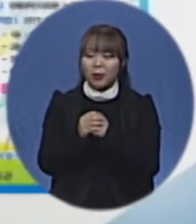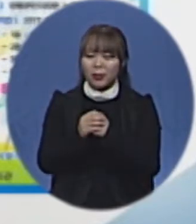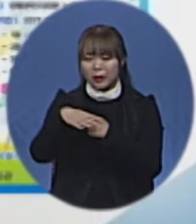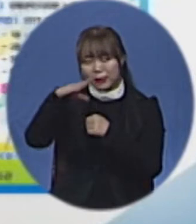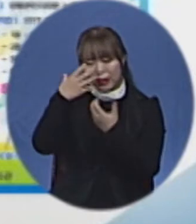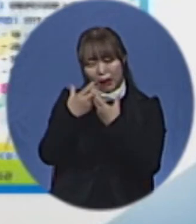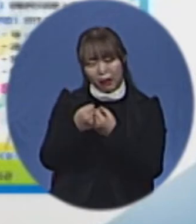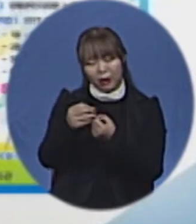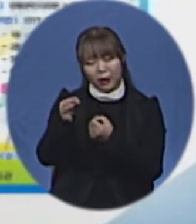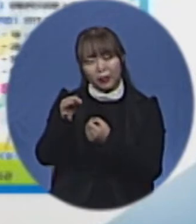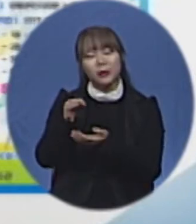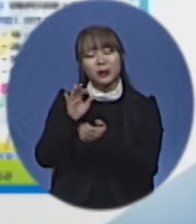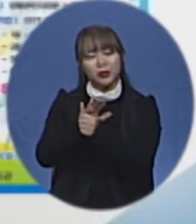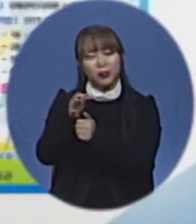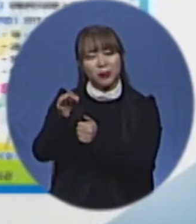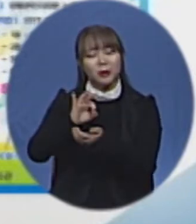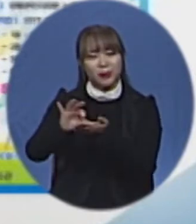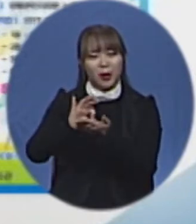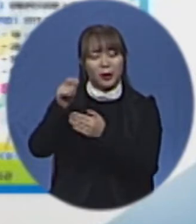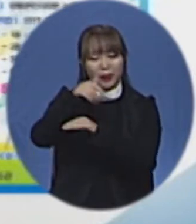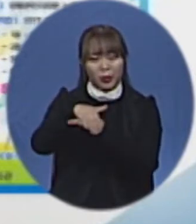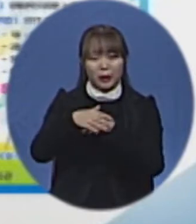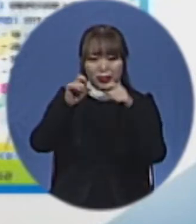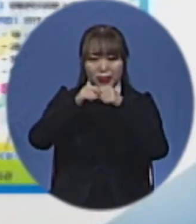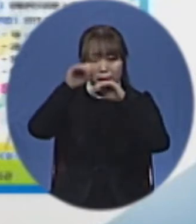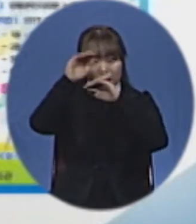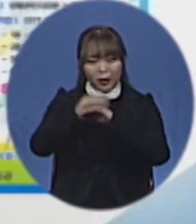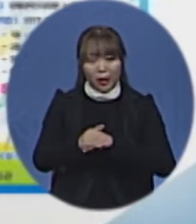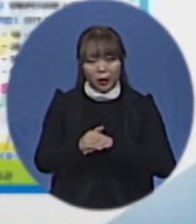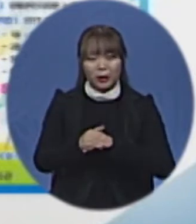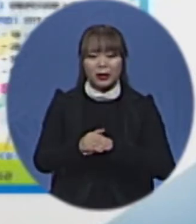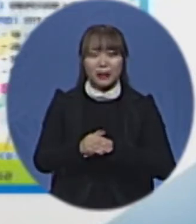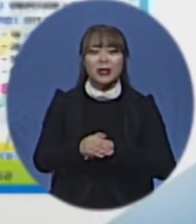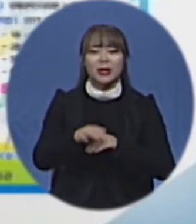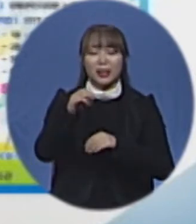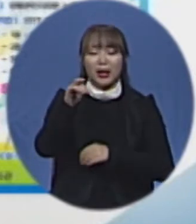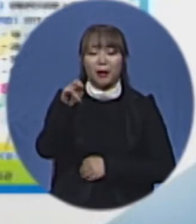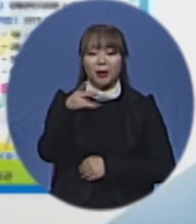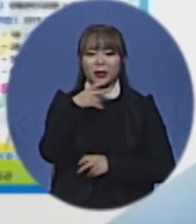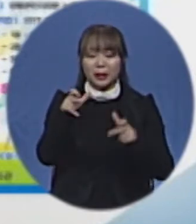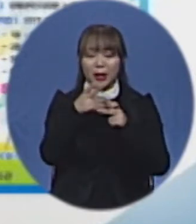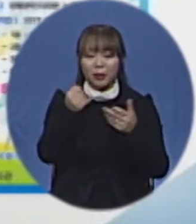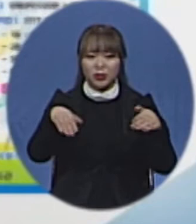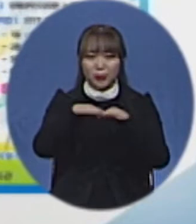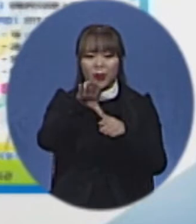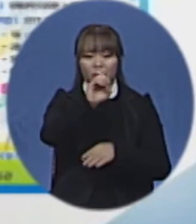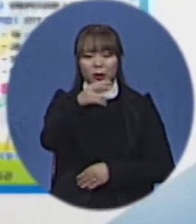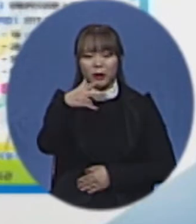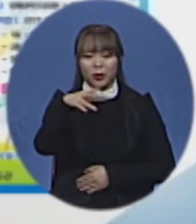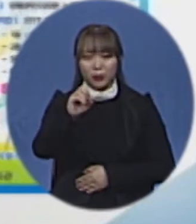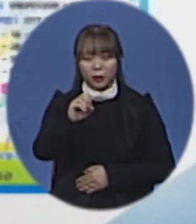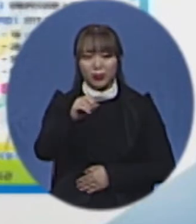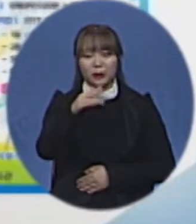사례지원기금으로 사용될 예정입니다. 자세한 사항은 양평군 장애인복지관